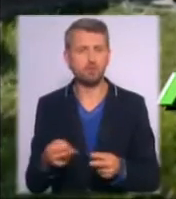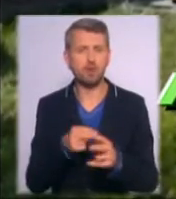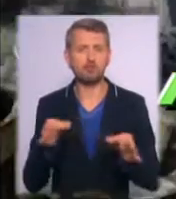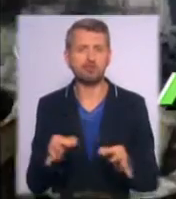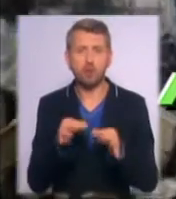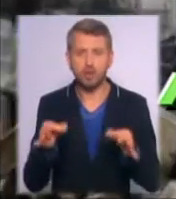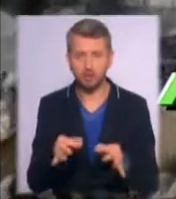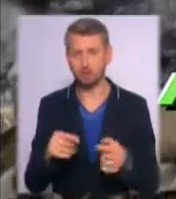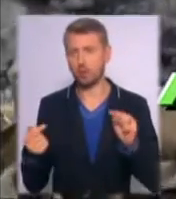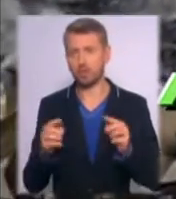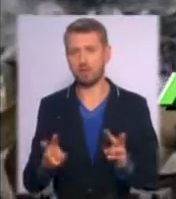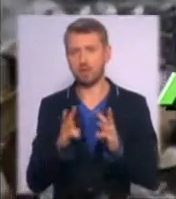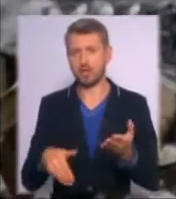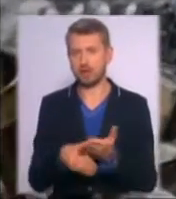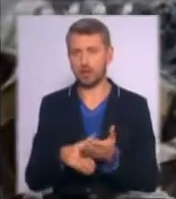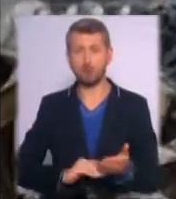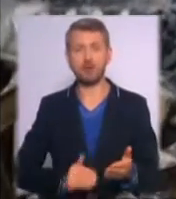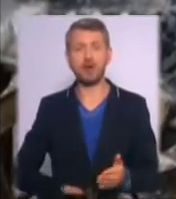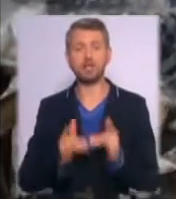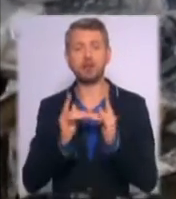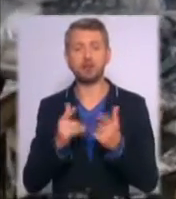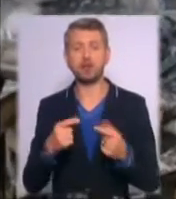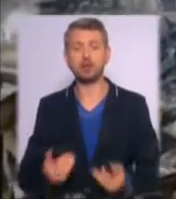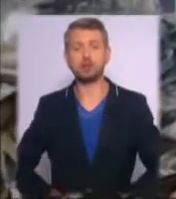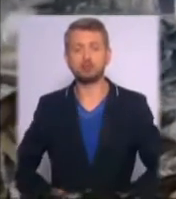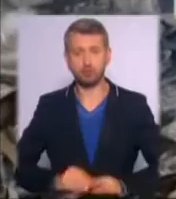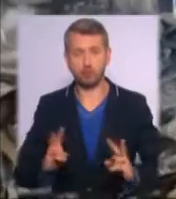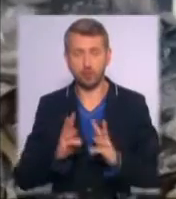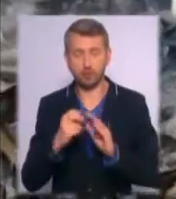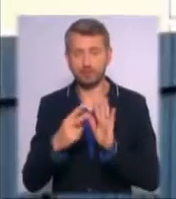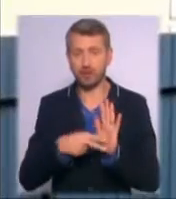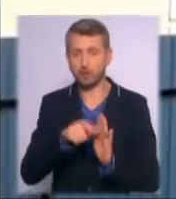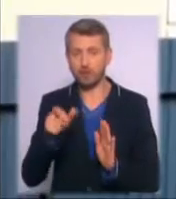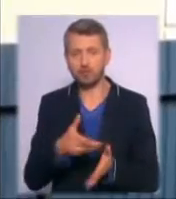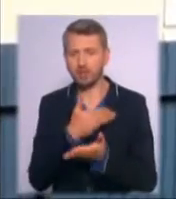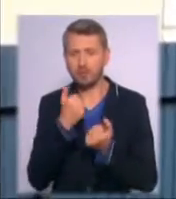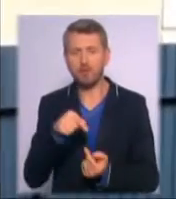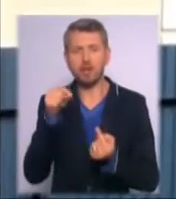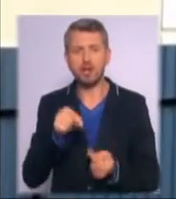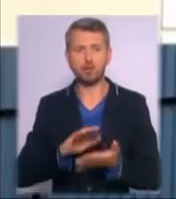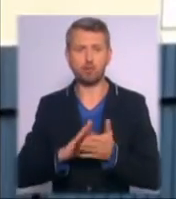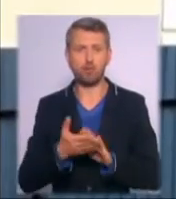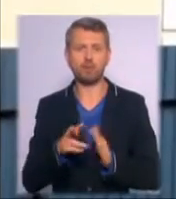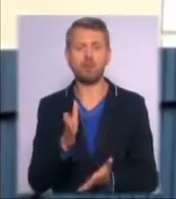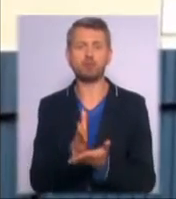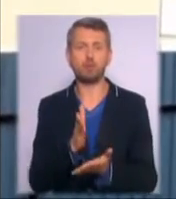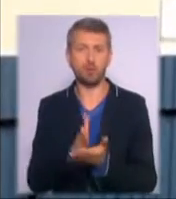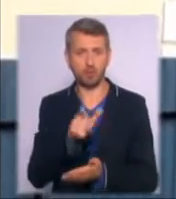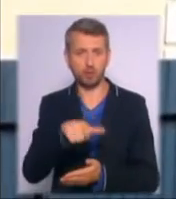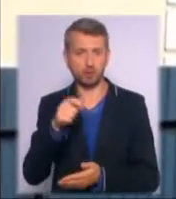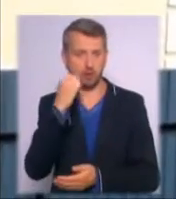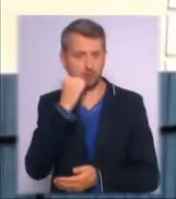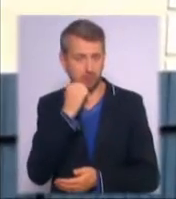протипожежних засобів. Приватний пансіонат, де живцем згоріли 17 осіб, не мав належних умов для перебування людей похилого віку, зазначають в